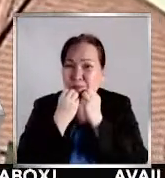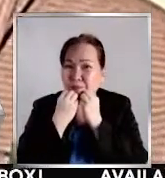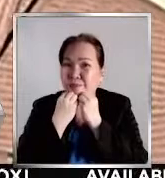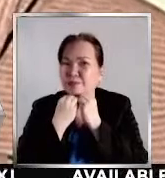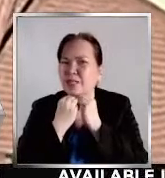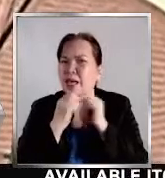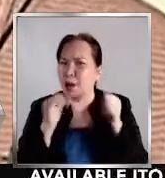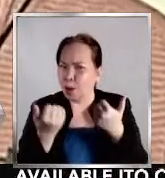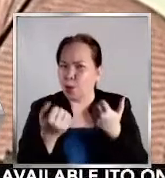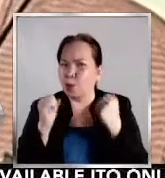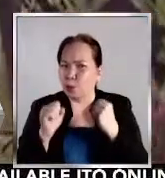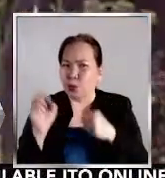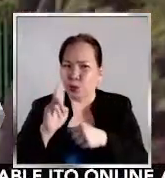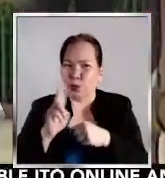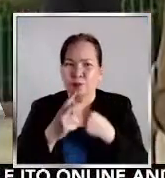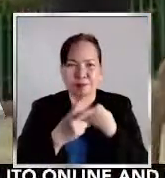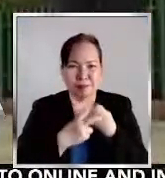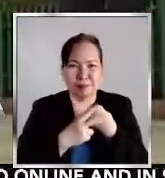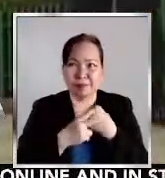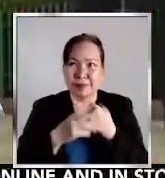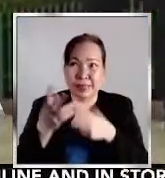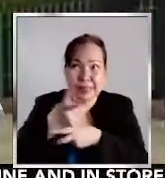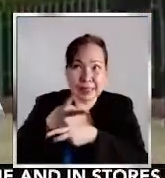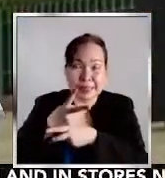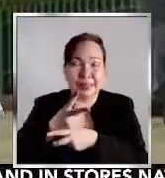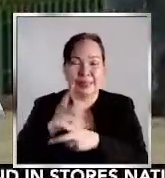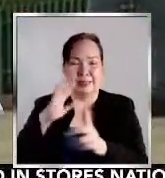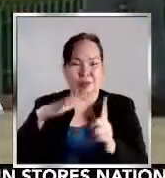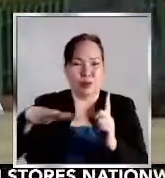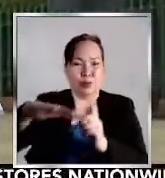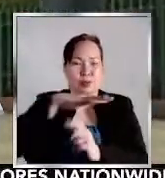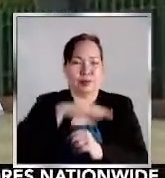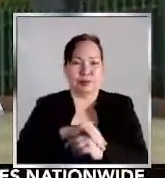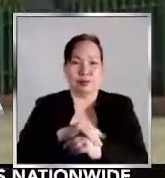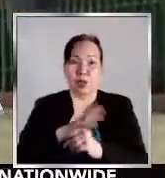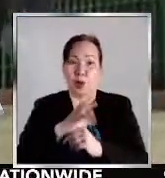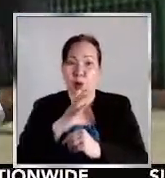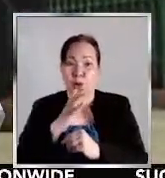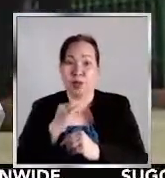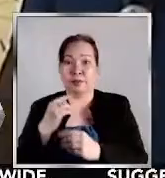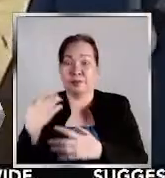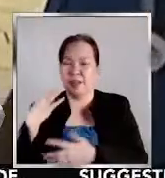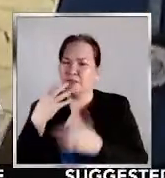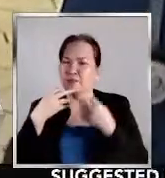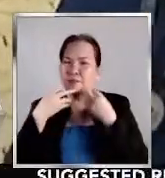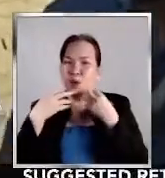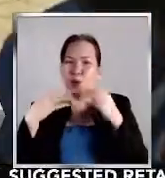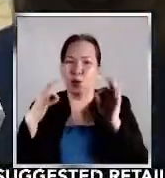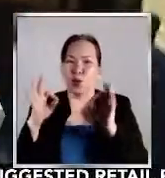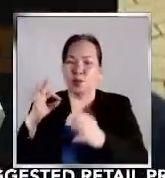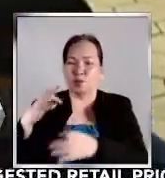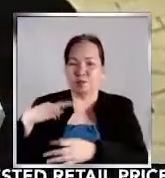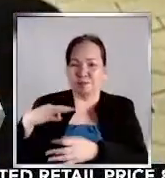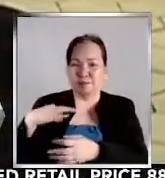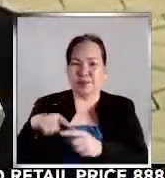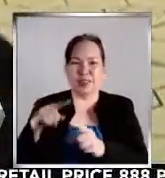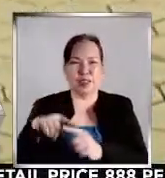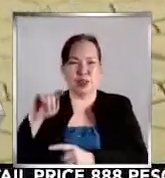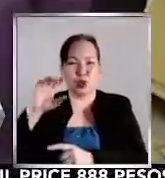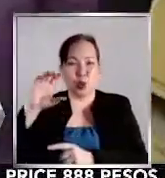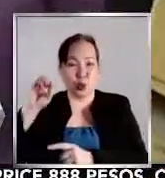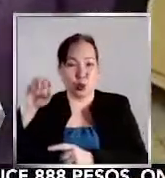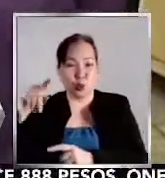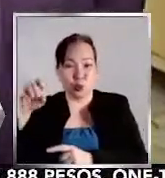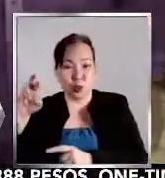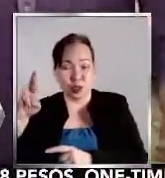at ma-preserve yung environment. Panauhin ng mga kilalang fashion designer at stylist na sina James Cooper at Rene Salud. Hanga